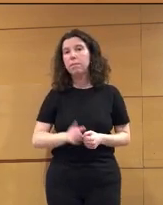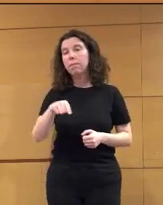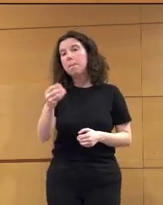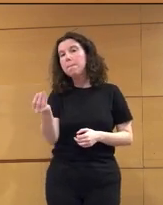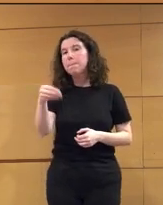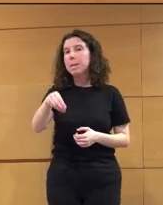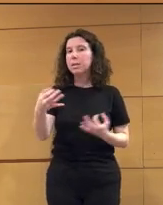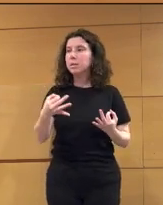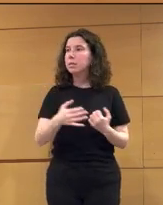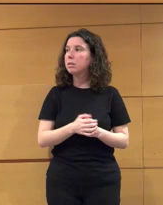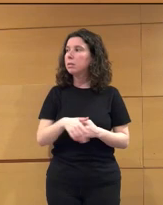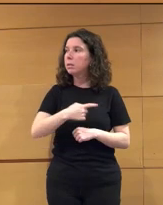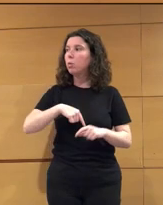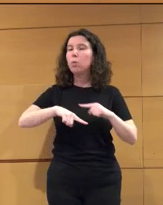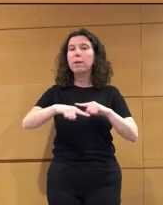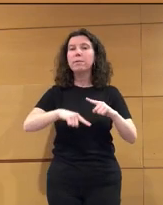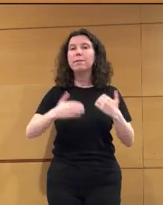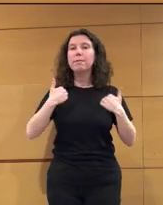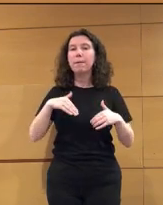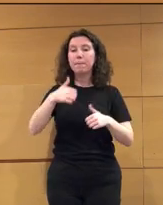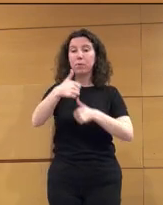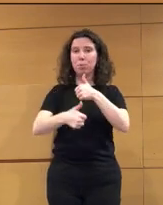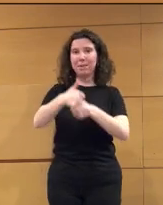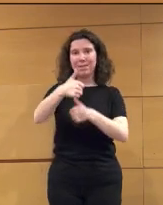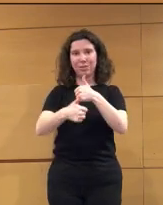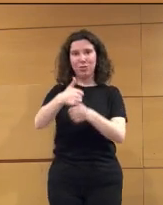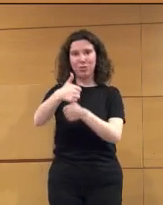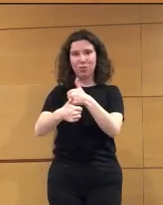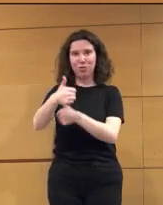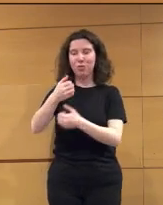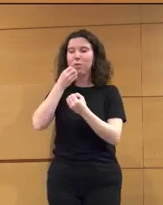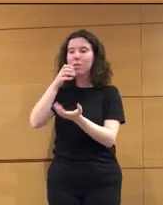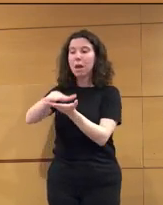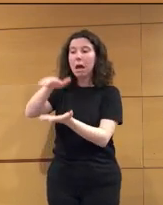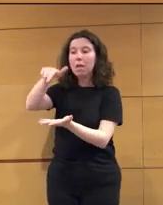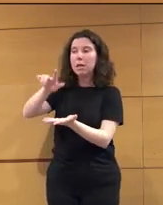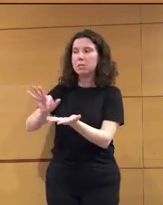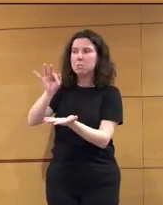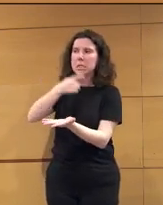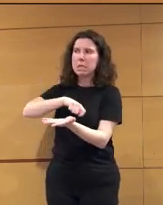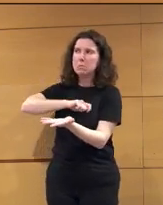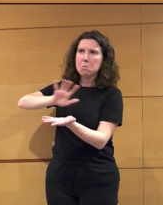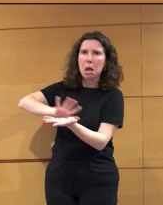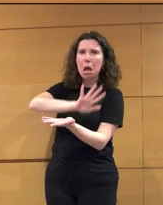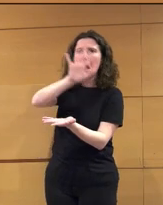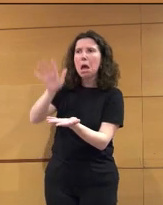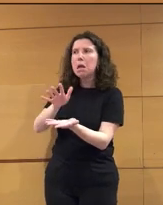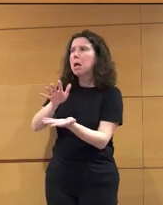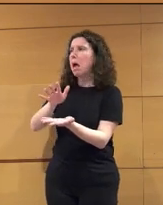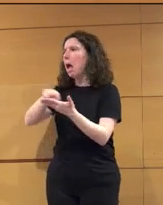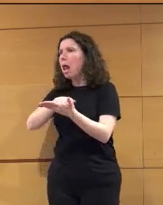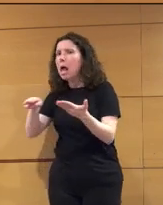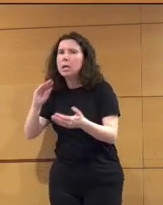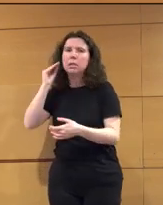vam organitzar una competició amb aquestes dades i també dades de l'espanyol, de l'anglès, del japonès, de l'italià,